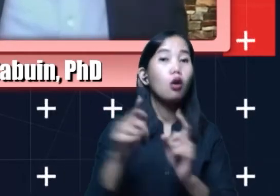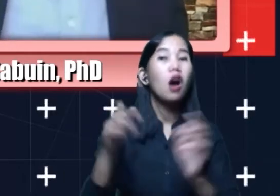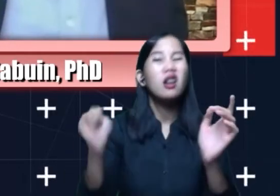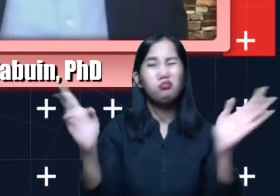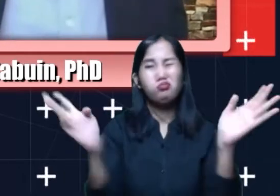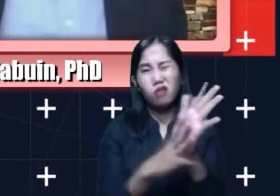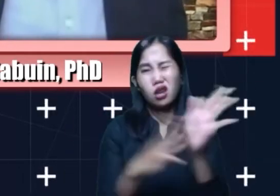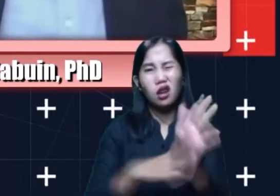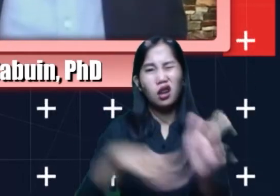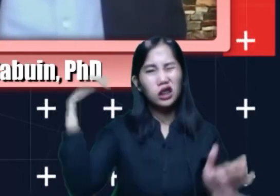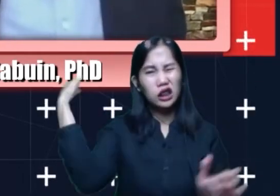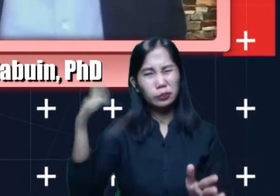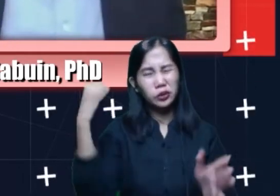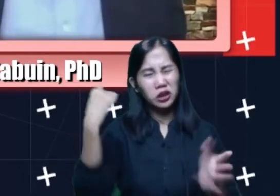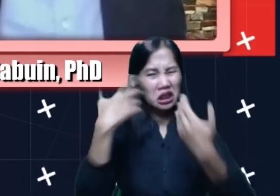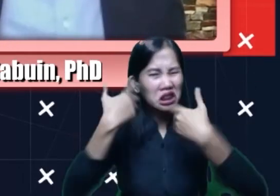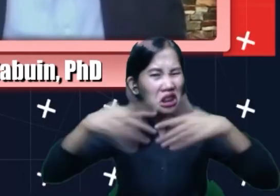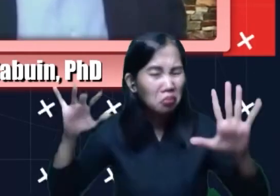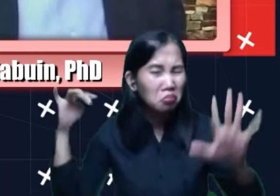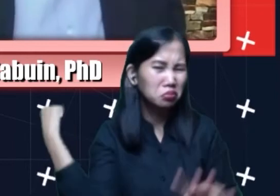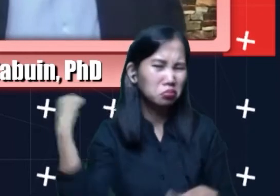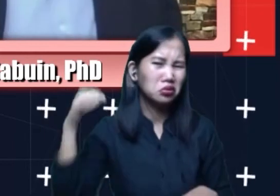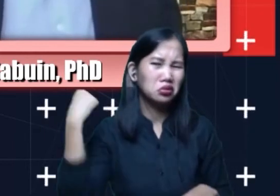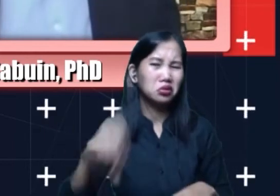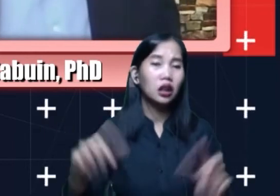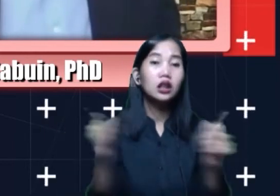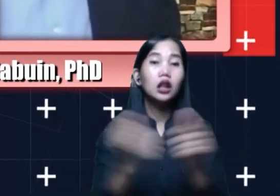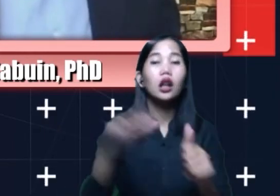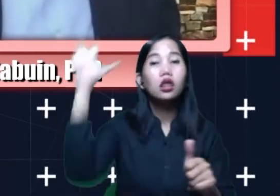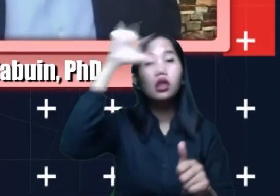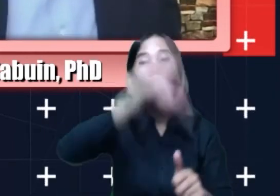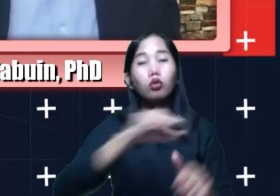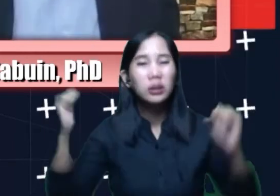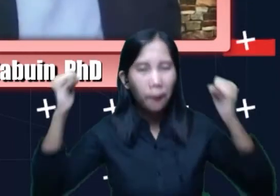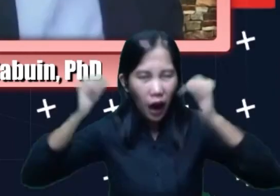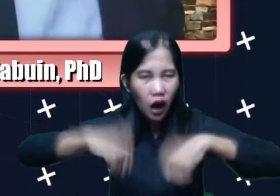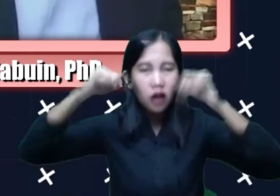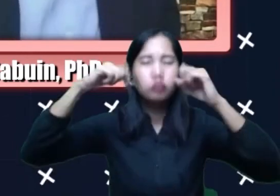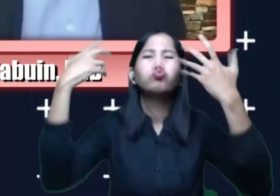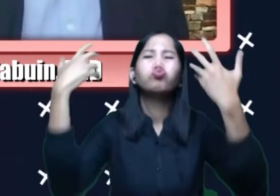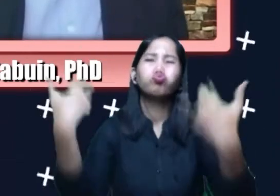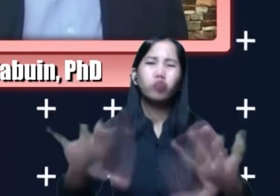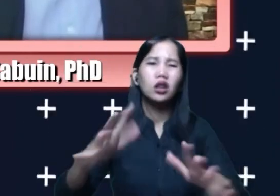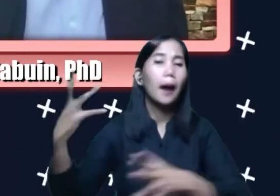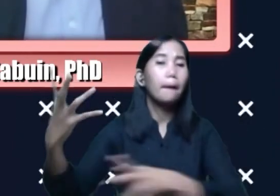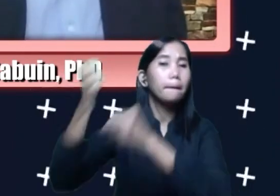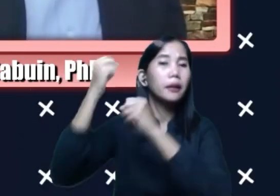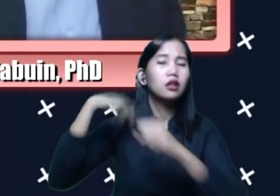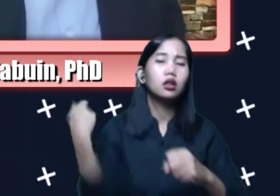Inilah penatua-penatua yang membawahi jemaat-jemaat setempat yang ada di sekitarnya pada saat